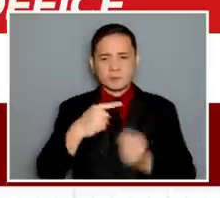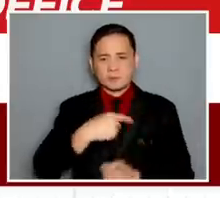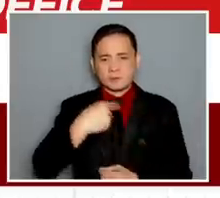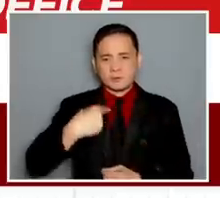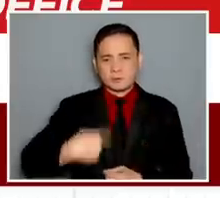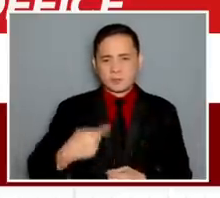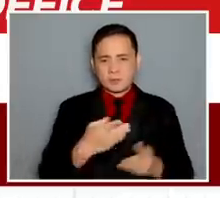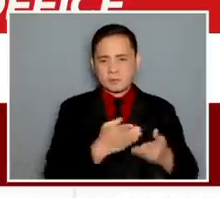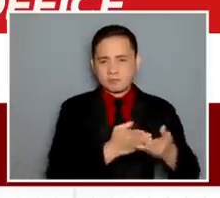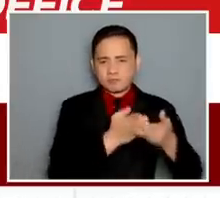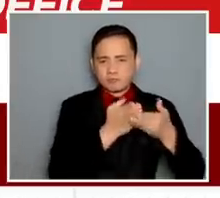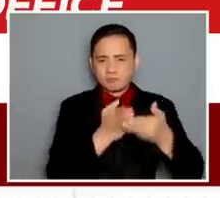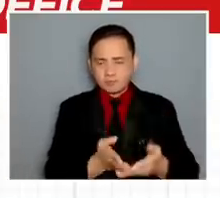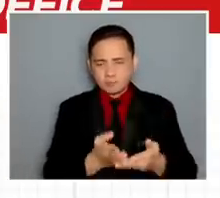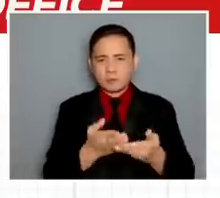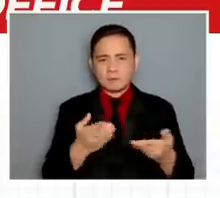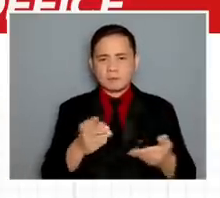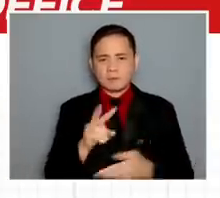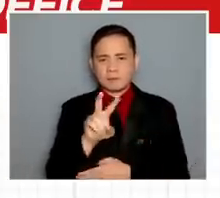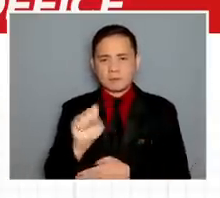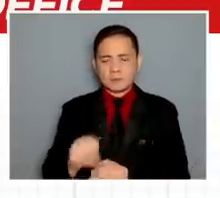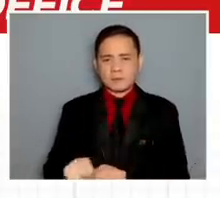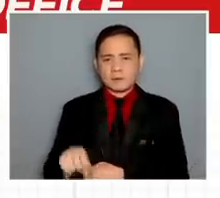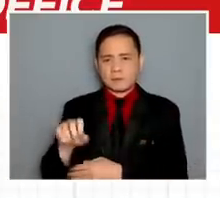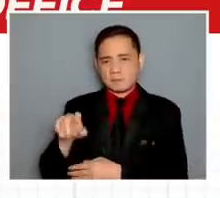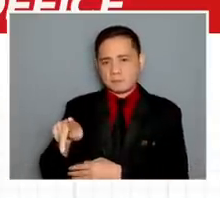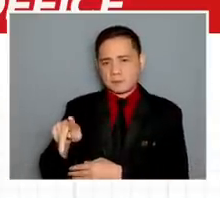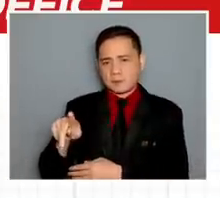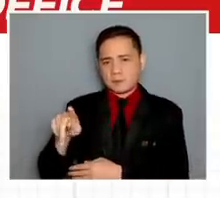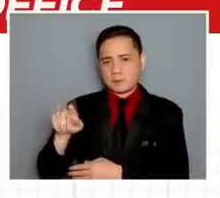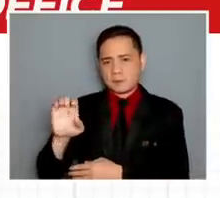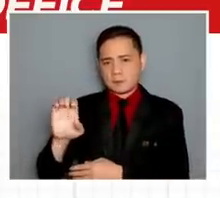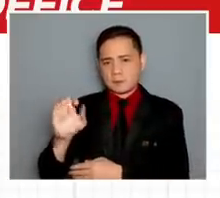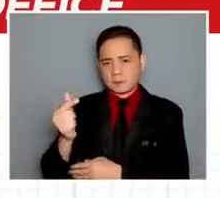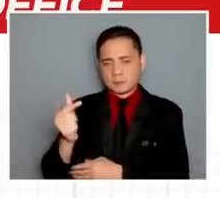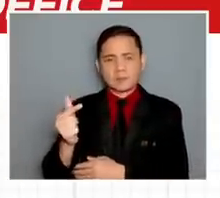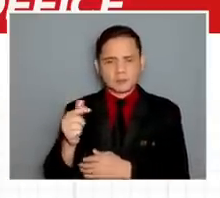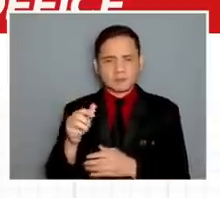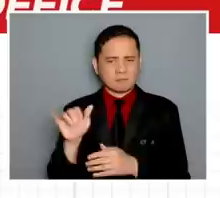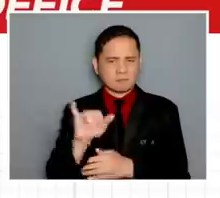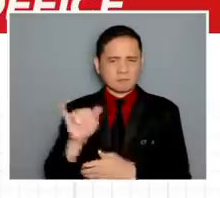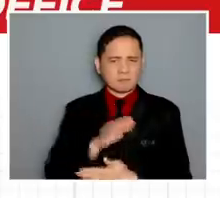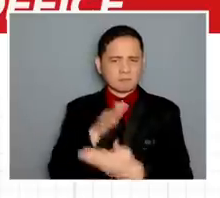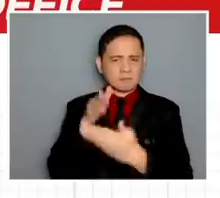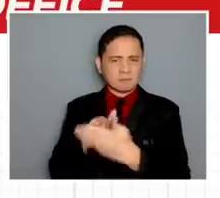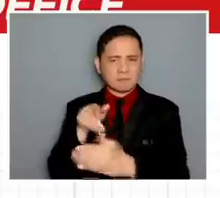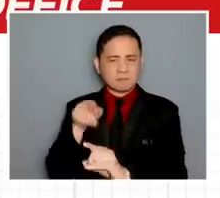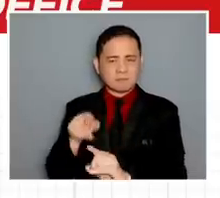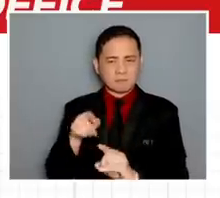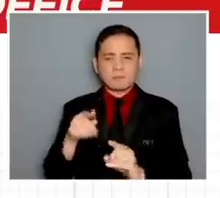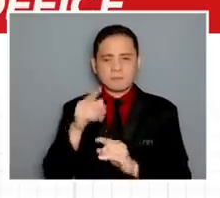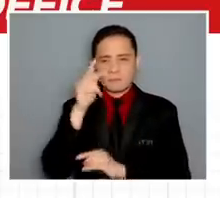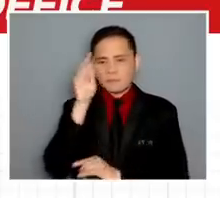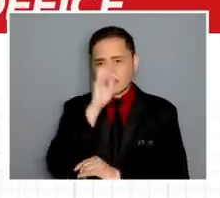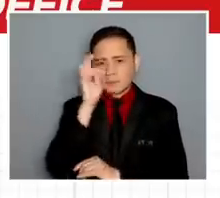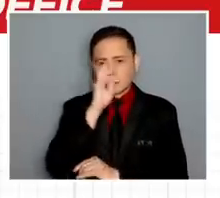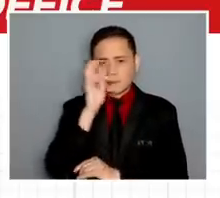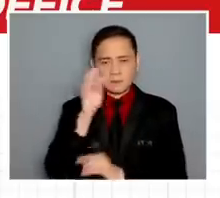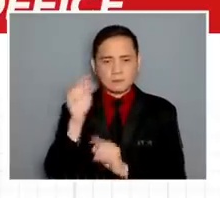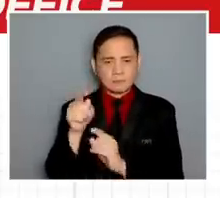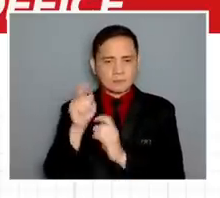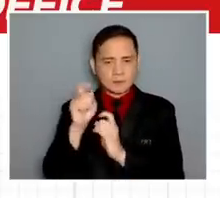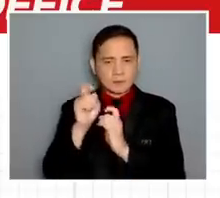sa Philippine Coast Guard at maging sa mga mangingisdang Pinoy. Hinihintay pa ang dagdag at opisyal na pahayag ng